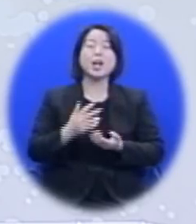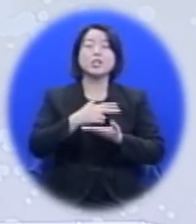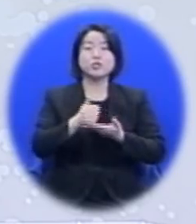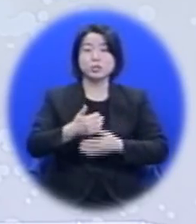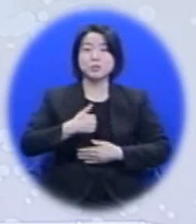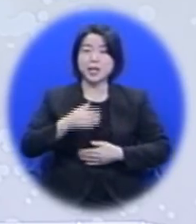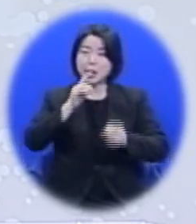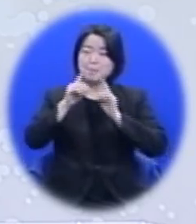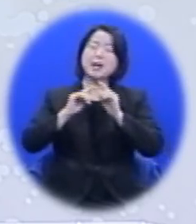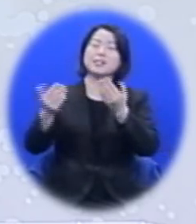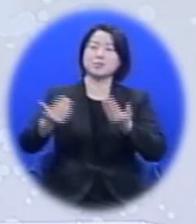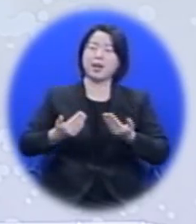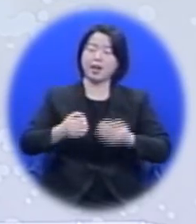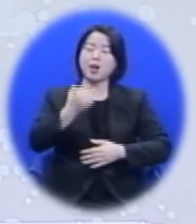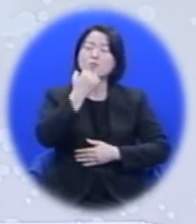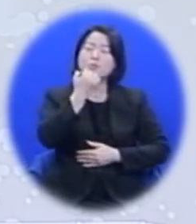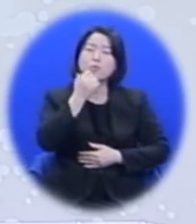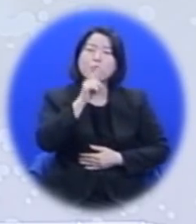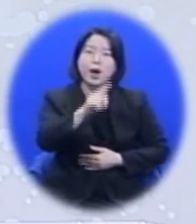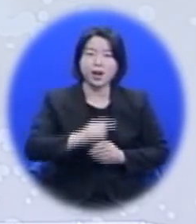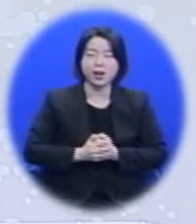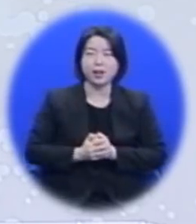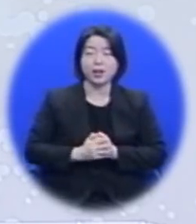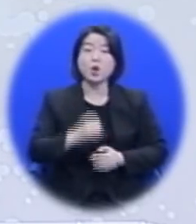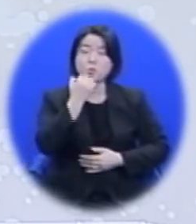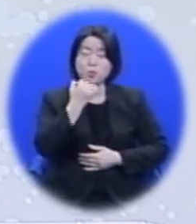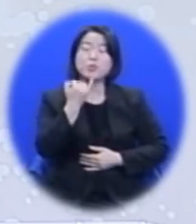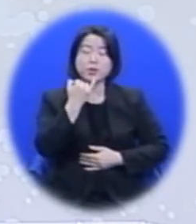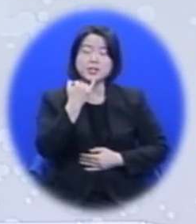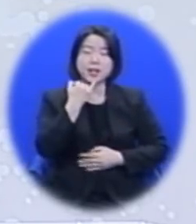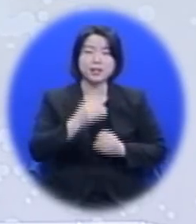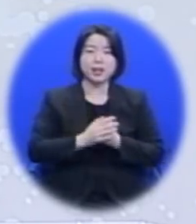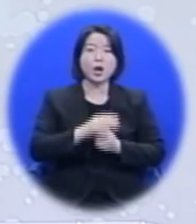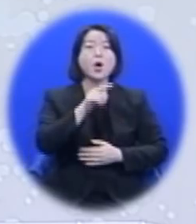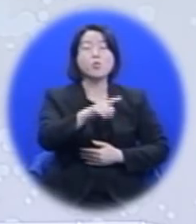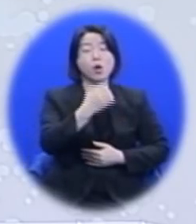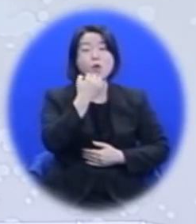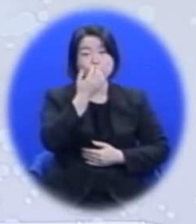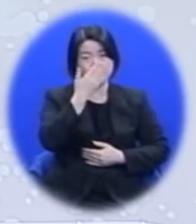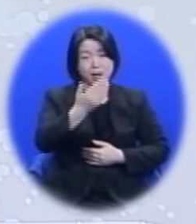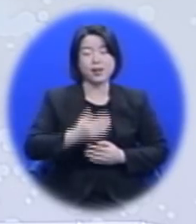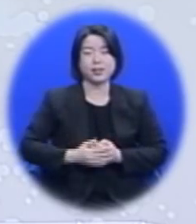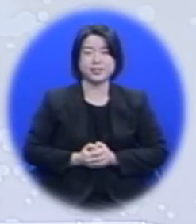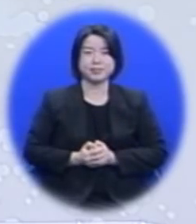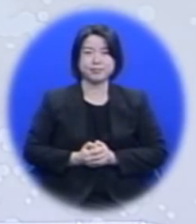저에게 말씀하세요. 웃으라. 웃어도 돼. 너는 웃을 수 있어.